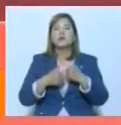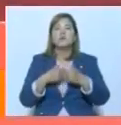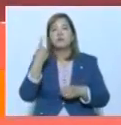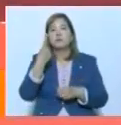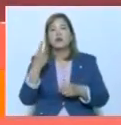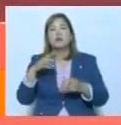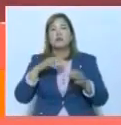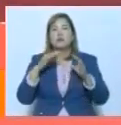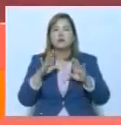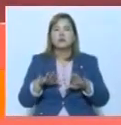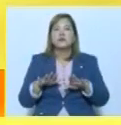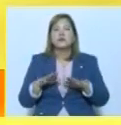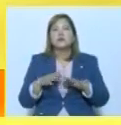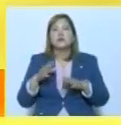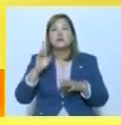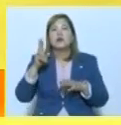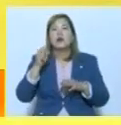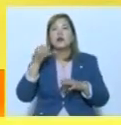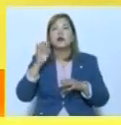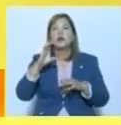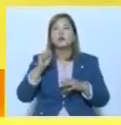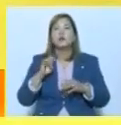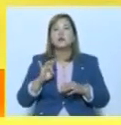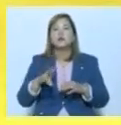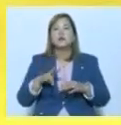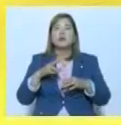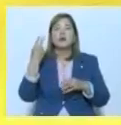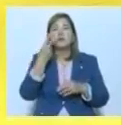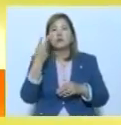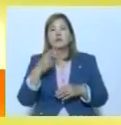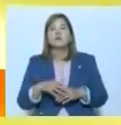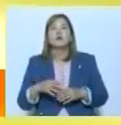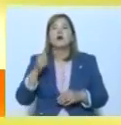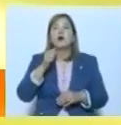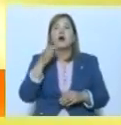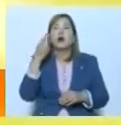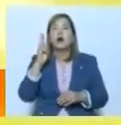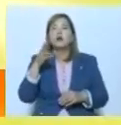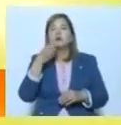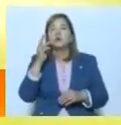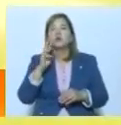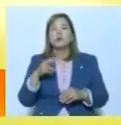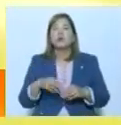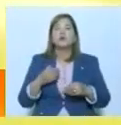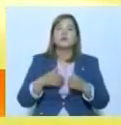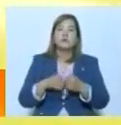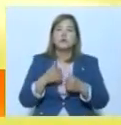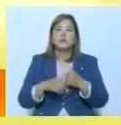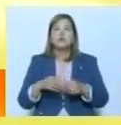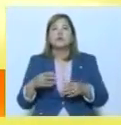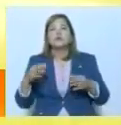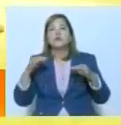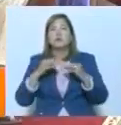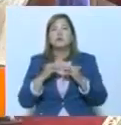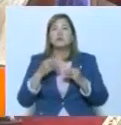место завоевала команда клуба «Хайсар» имени Турара Жолдыбаева, а второе место заняла команда «Акшукур», которая уступила им в финале. Замкнули